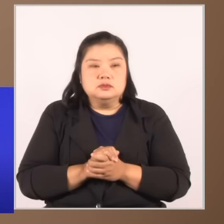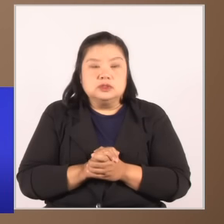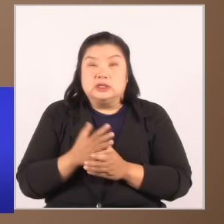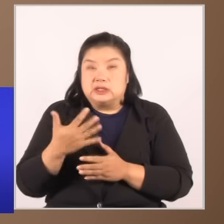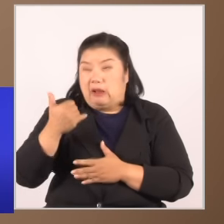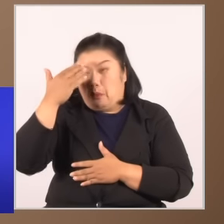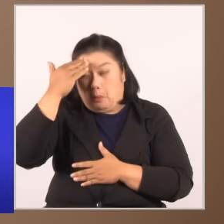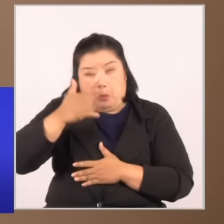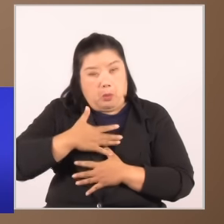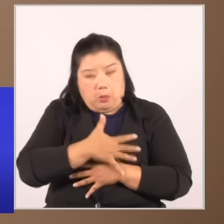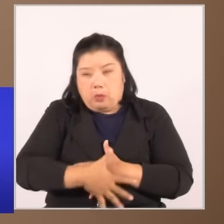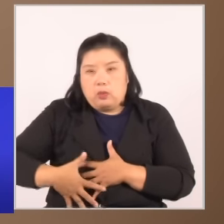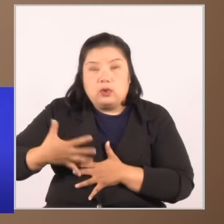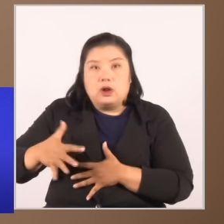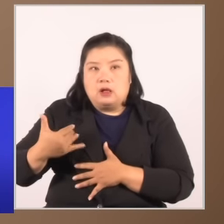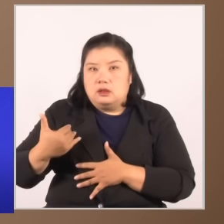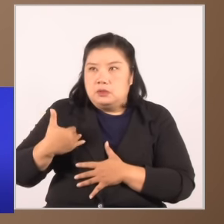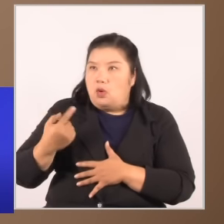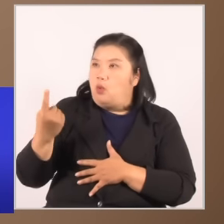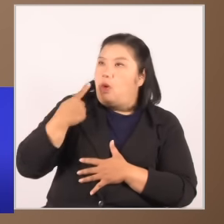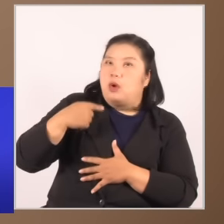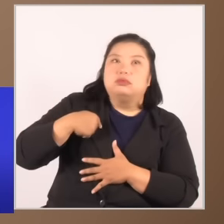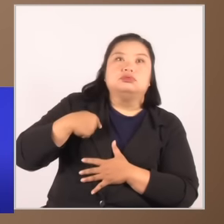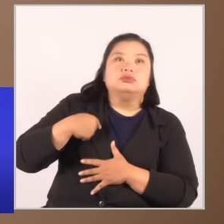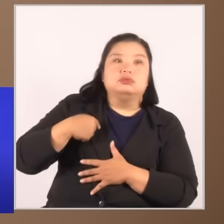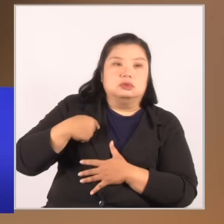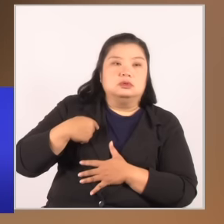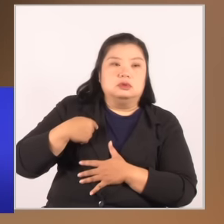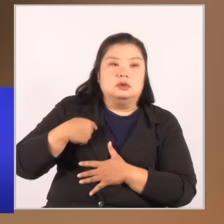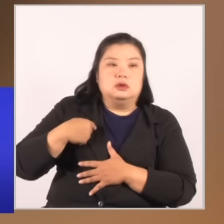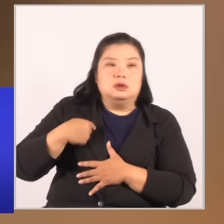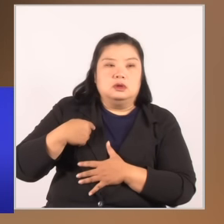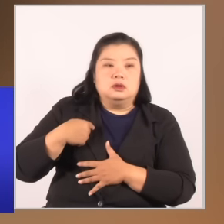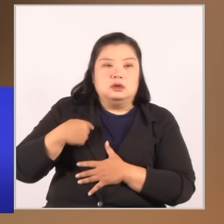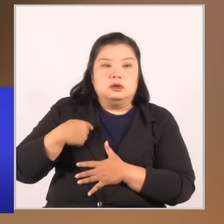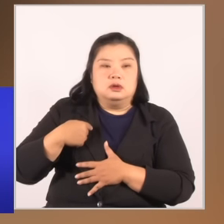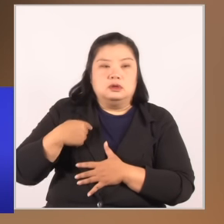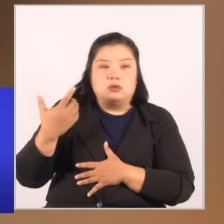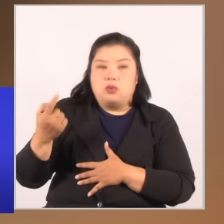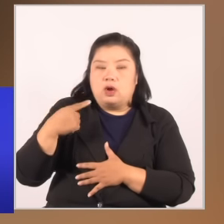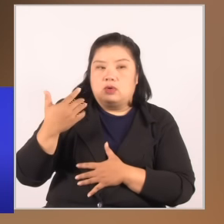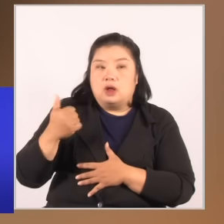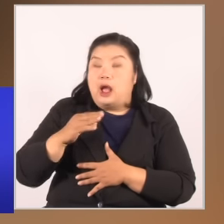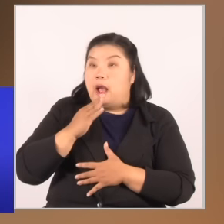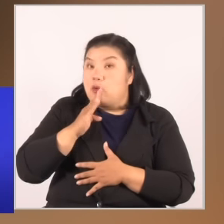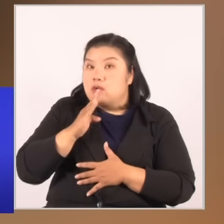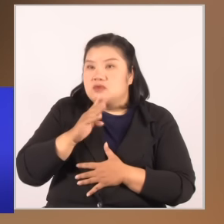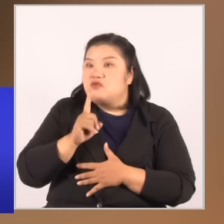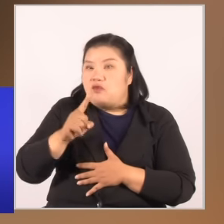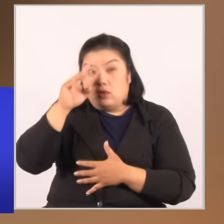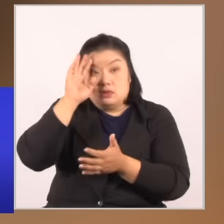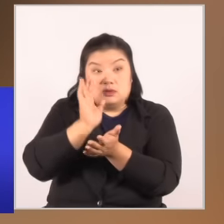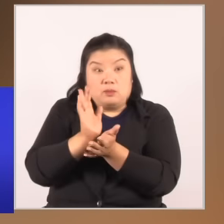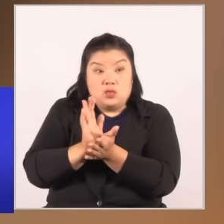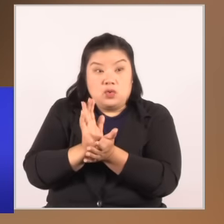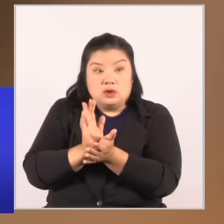ร่างกายแล้วเธอยังถูกข่มขู่ตั้งแต่วันแรกที่เจอกับผู้ชายคนนี้เขายังบอกว่าถ้าแจ้งตำรวจคิดว่าตำรว